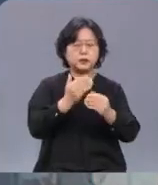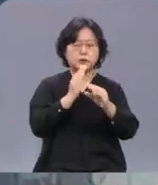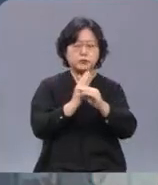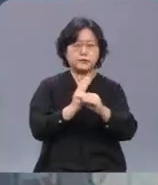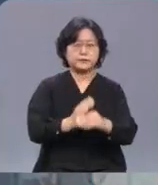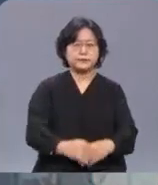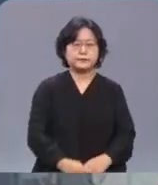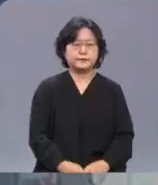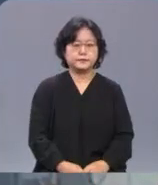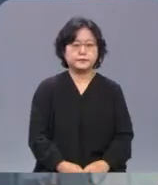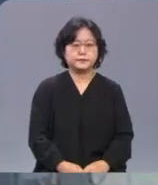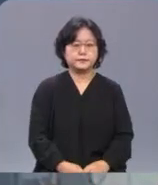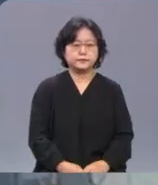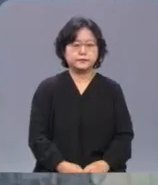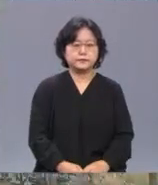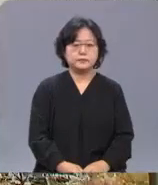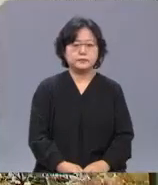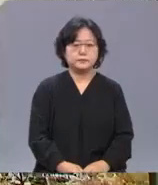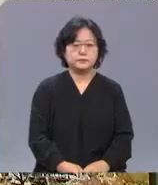보도입니다.